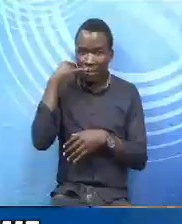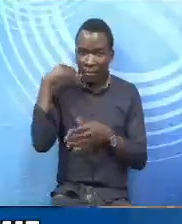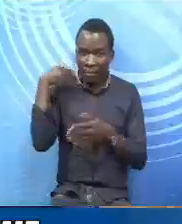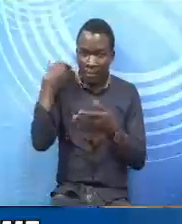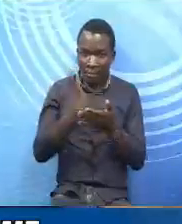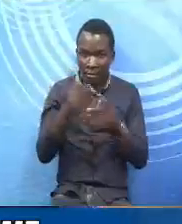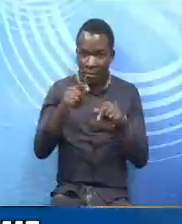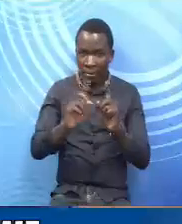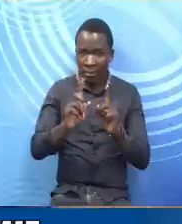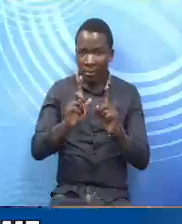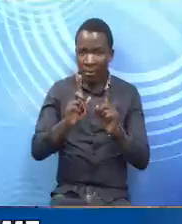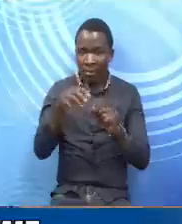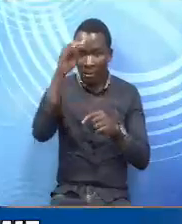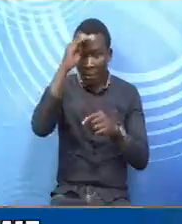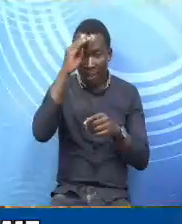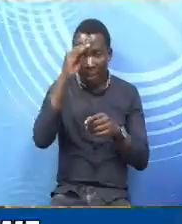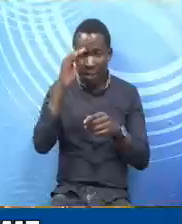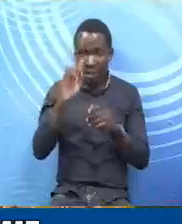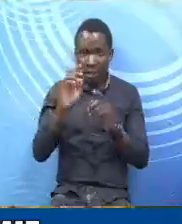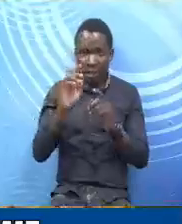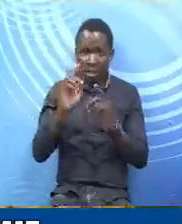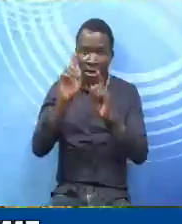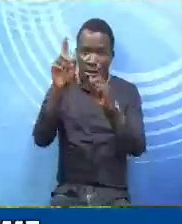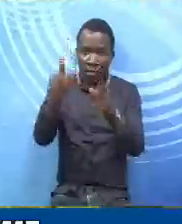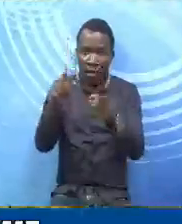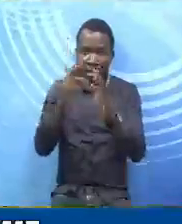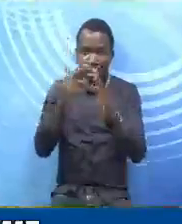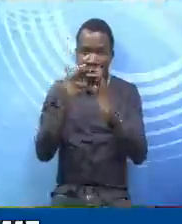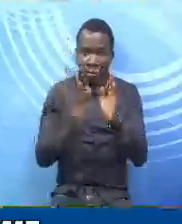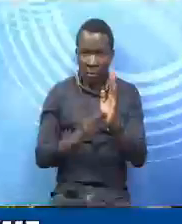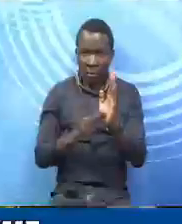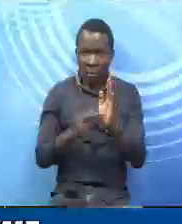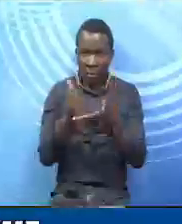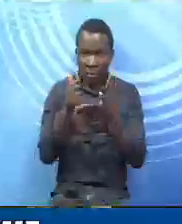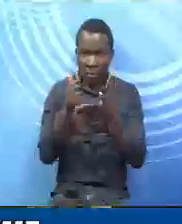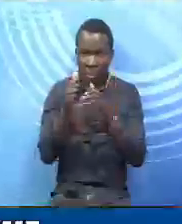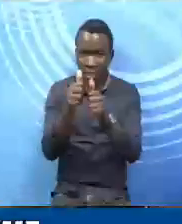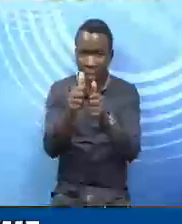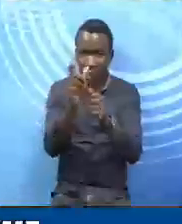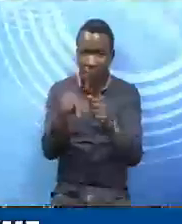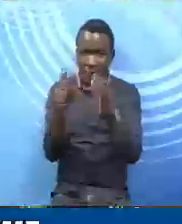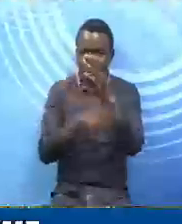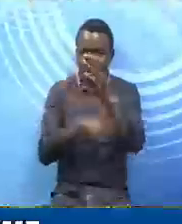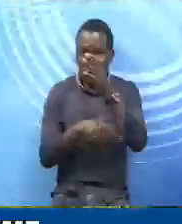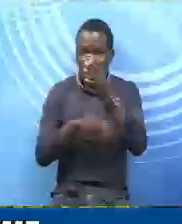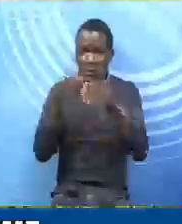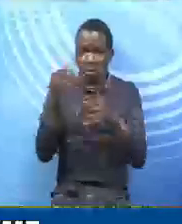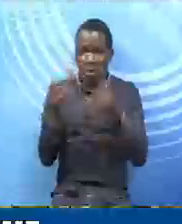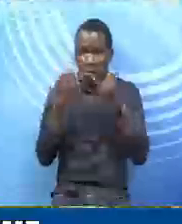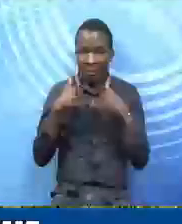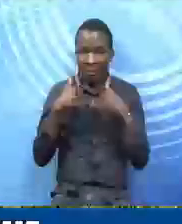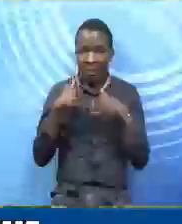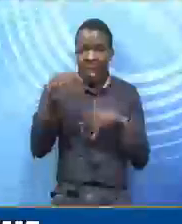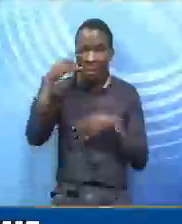raporo ijyana n'uwo mukubise isiga itubwiye ko duhamagara imbangukiragutabara ikaza ikajyana uriya